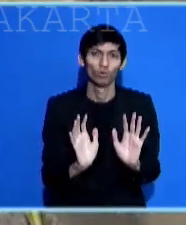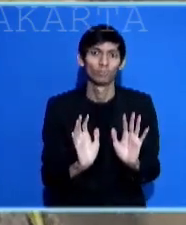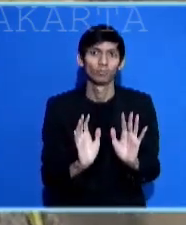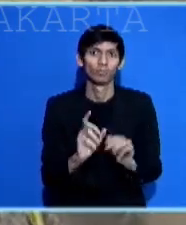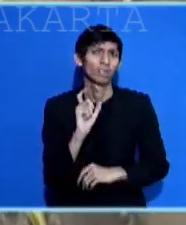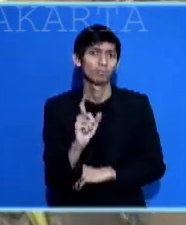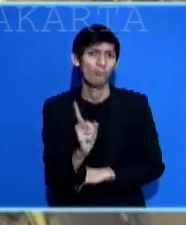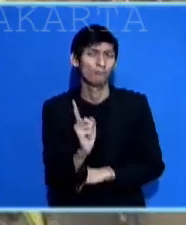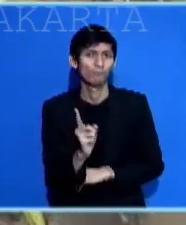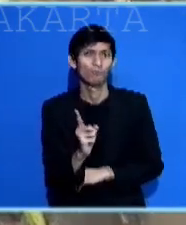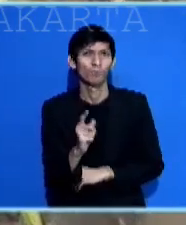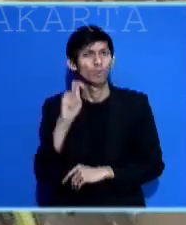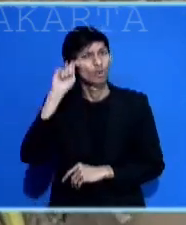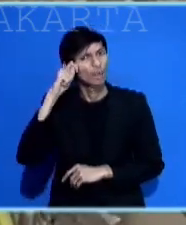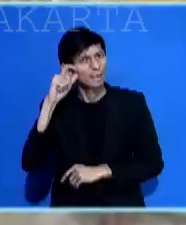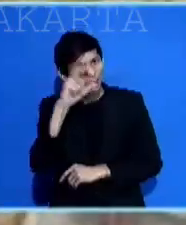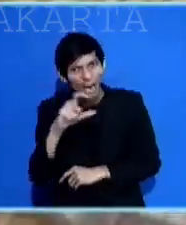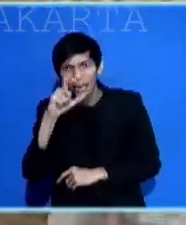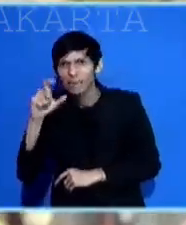pawadanipun bekatenapanipun set